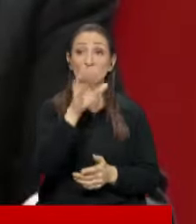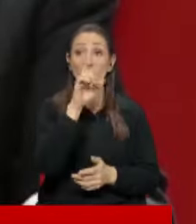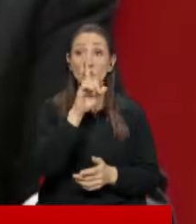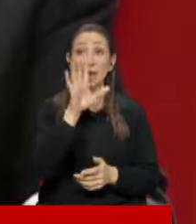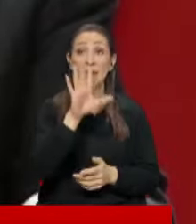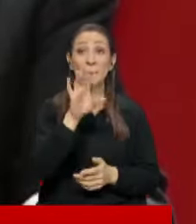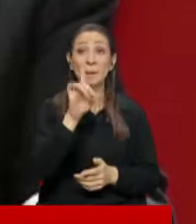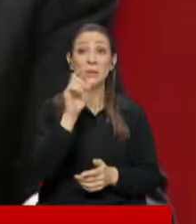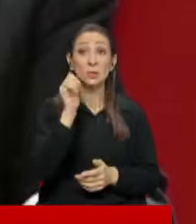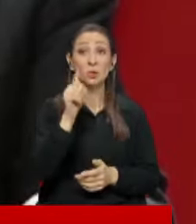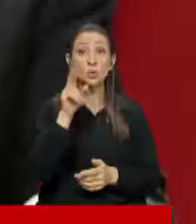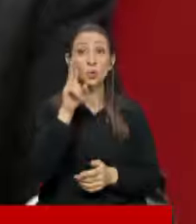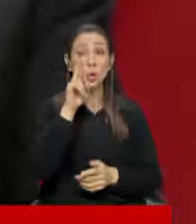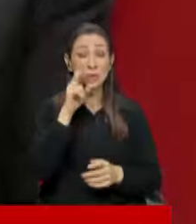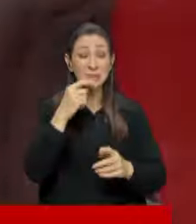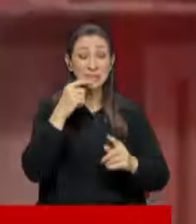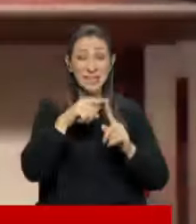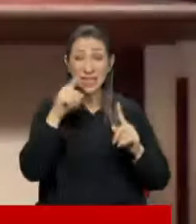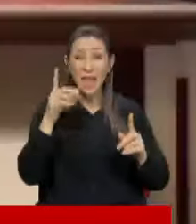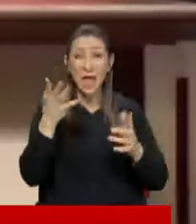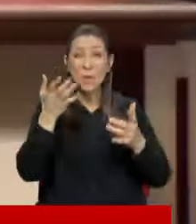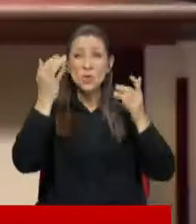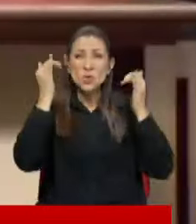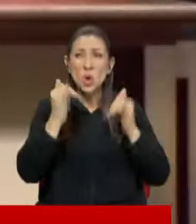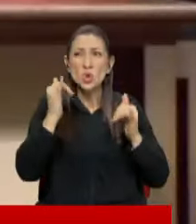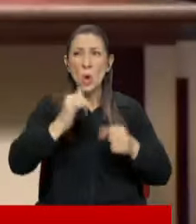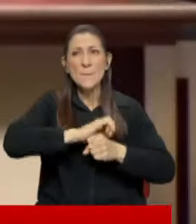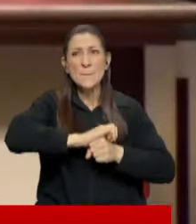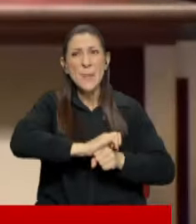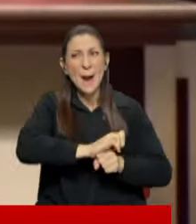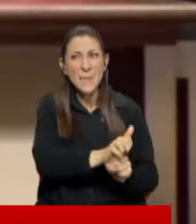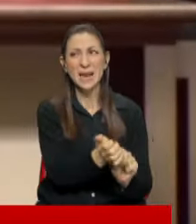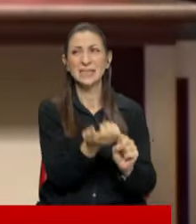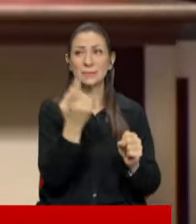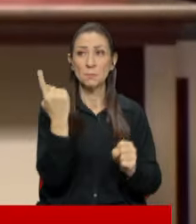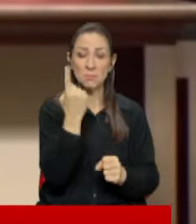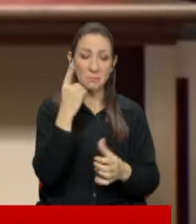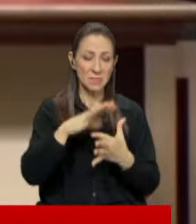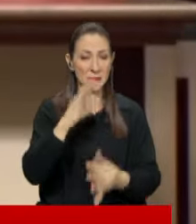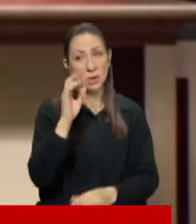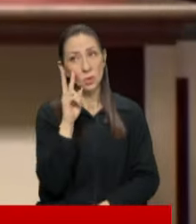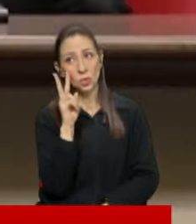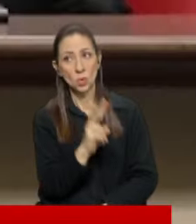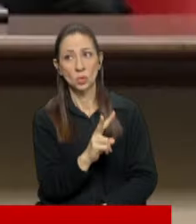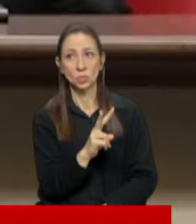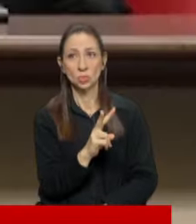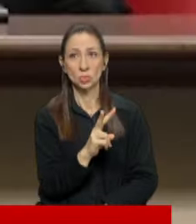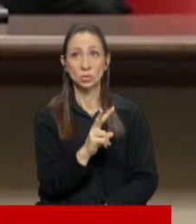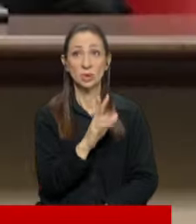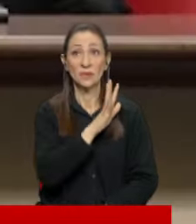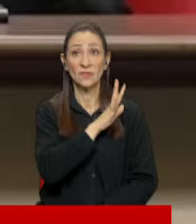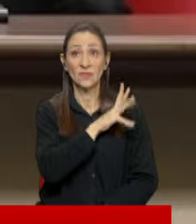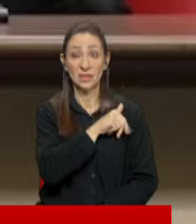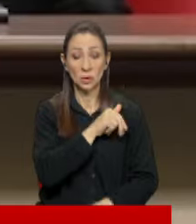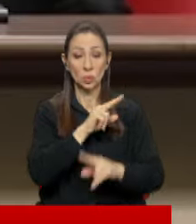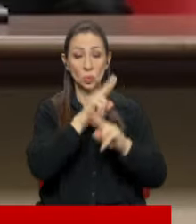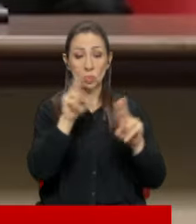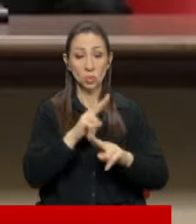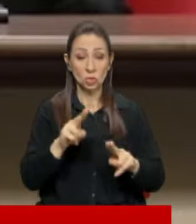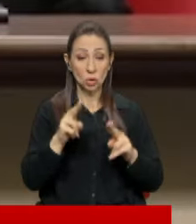gündür son asrın en büyük barbarlıklarından birine şahit oluyoruz. Filistin'e